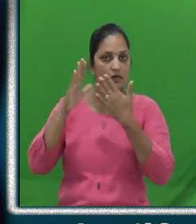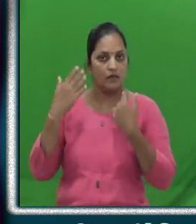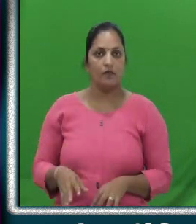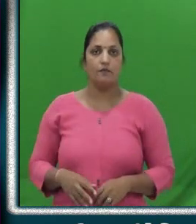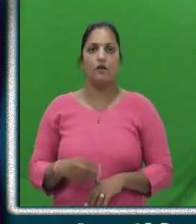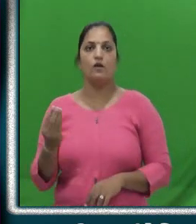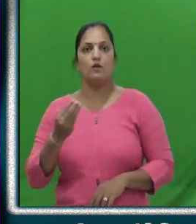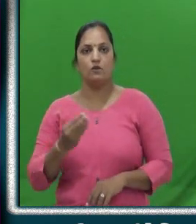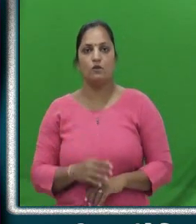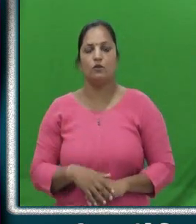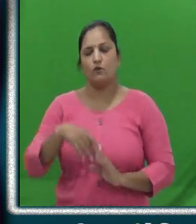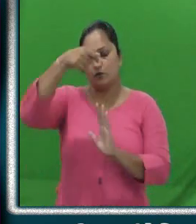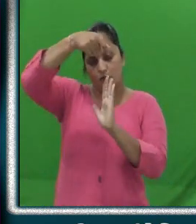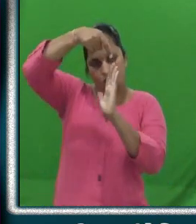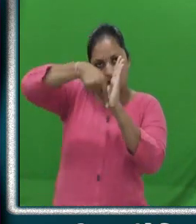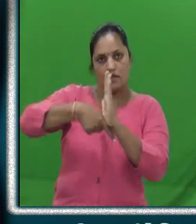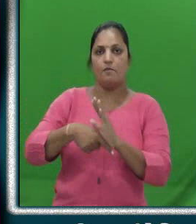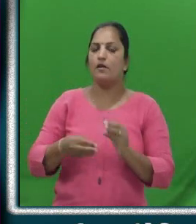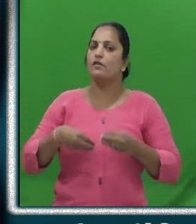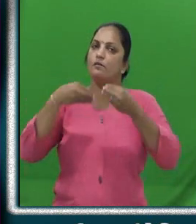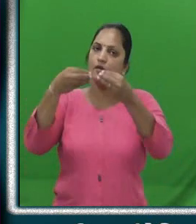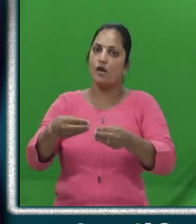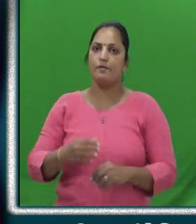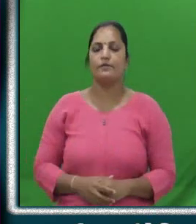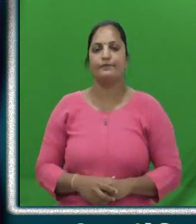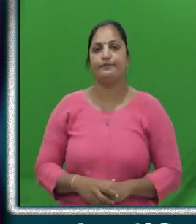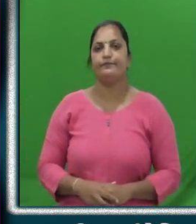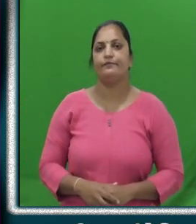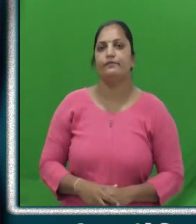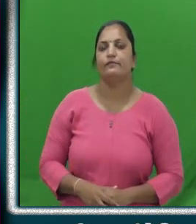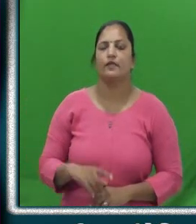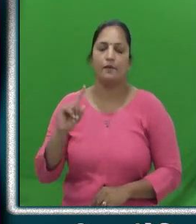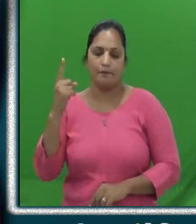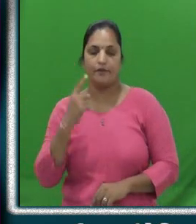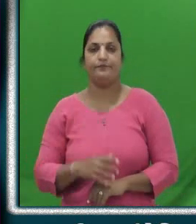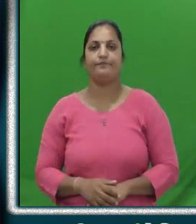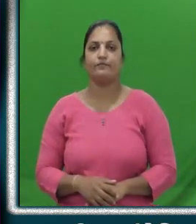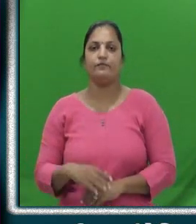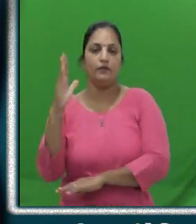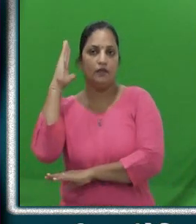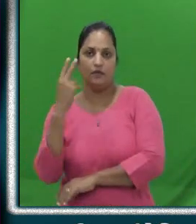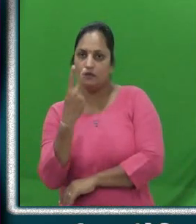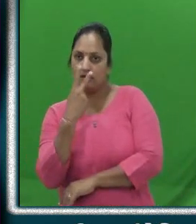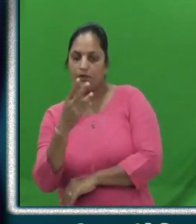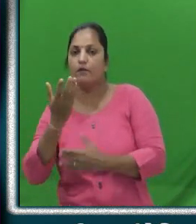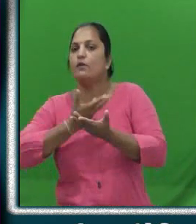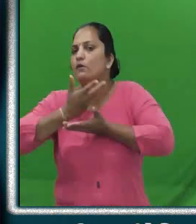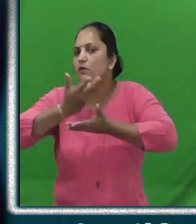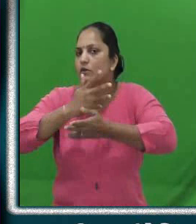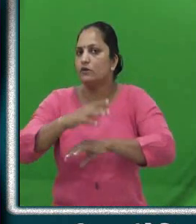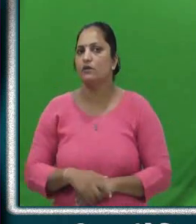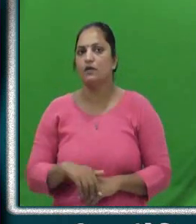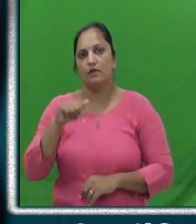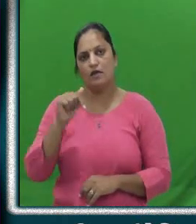પૂરો થાય એના પછી થોડુંક ડીપમાં ચલાવીશું, ઊંડાણપૂર્વક ચલાવીશું. એના પહેલા, આ પાઠ પહેલા મેં આ ચર્ચા